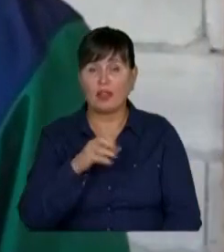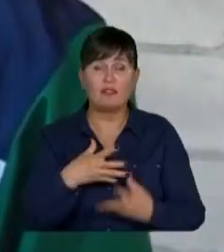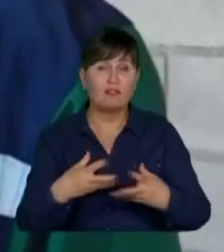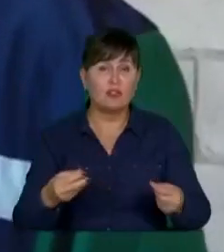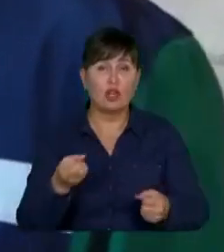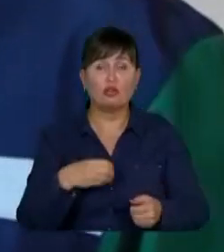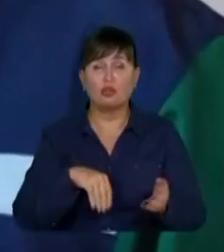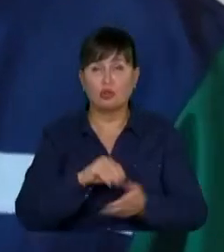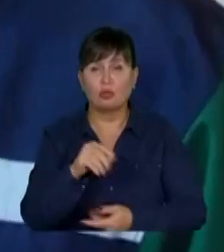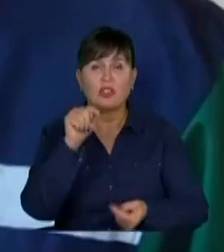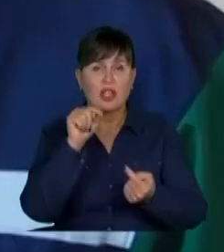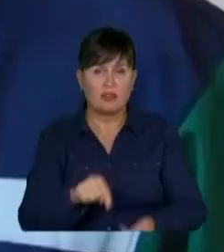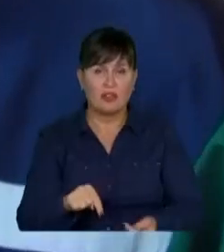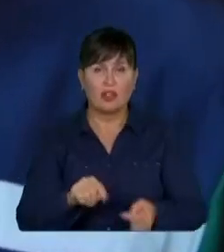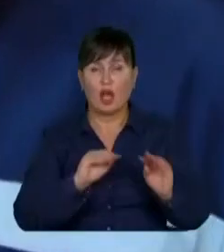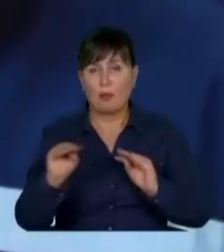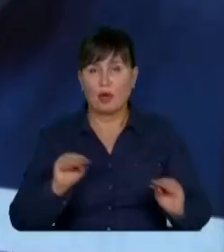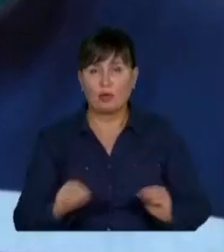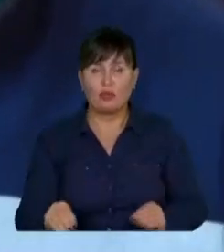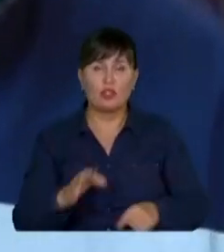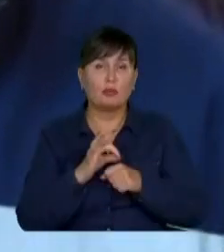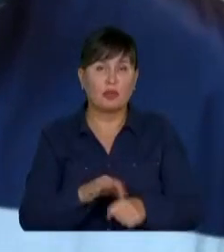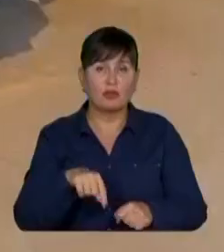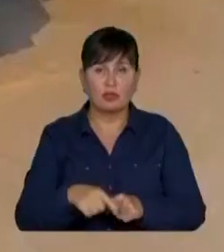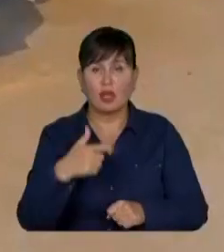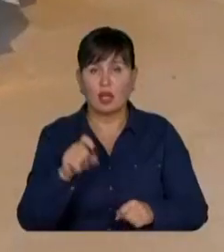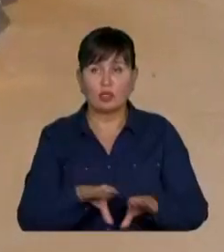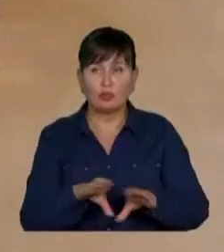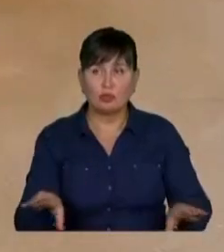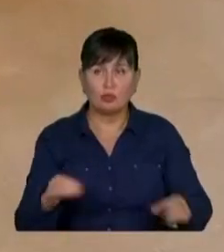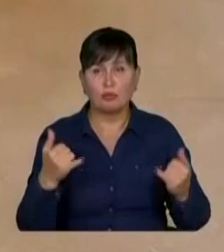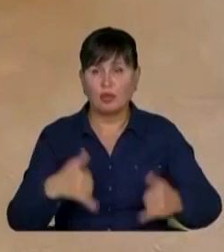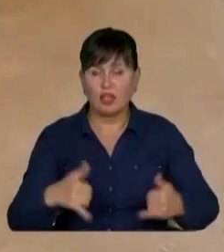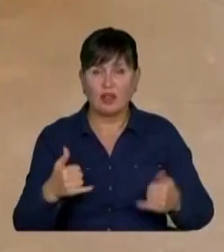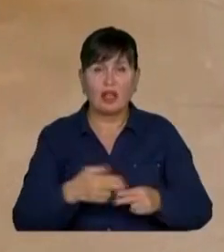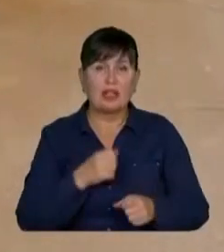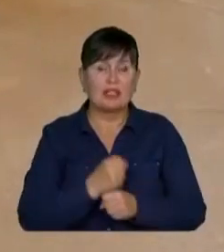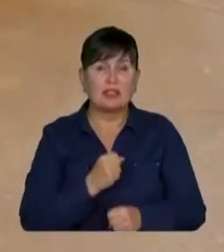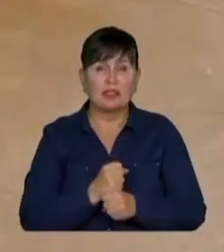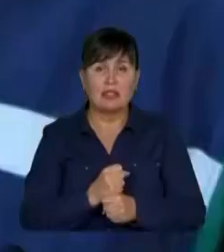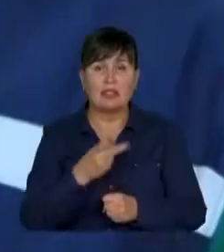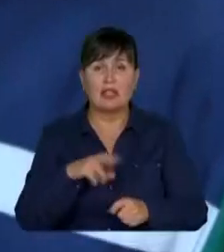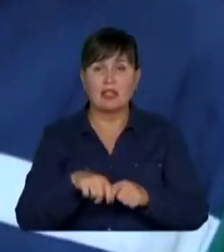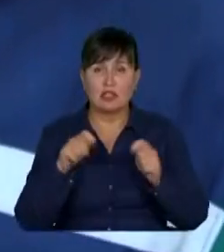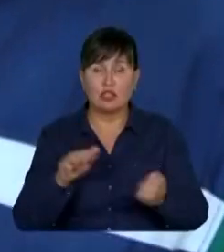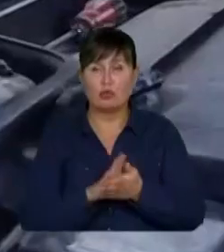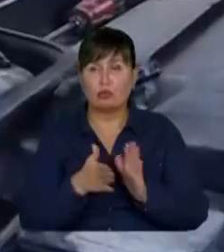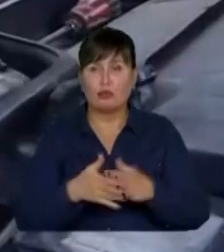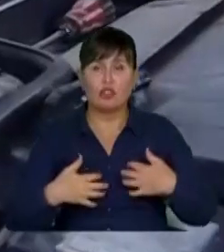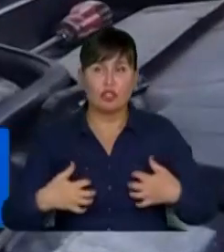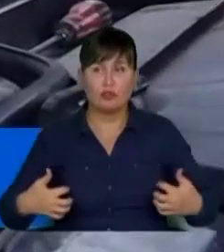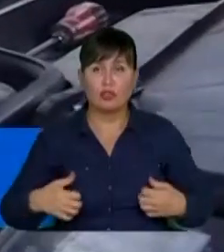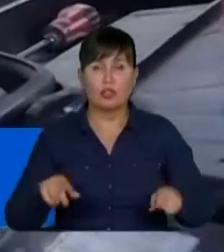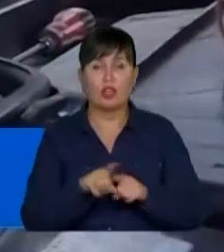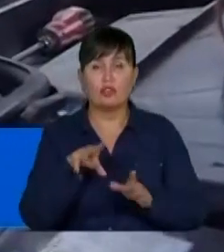еще закупил соответствующее оборудование. Провели сюда газовые трубы и бетонирование. Это сделано для создания условий животным. Также